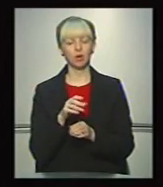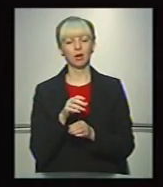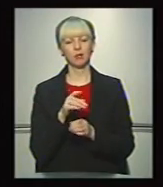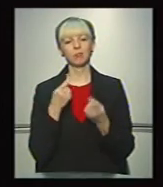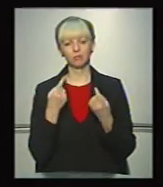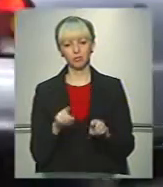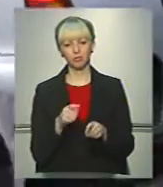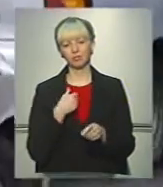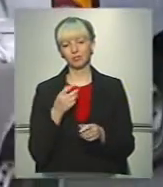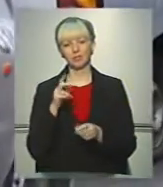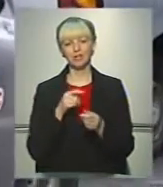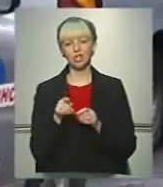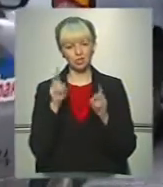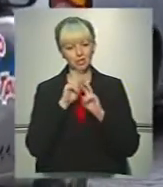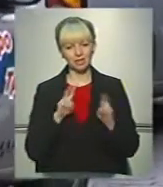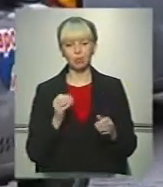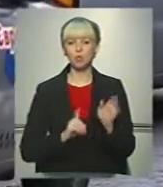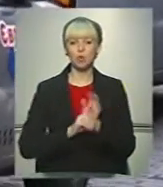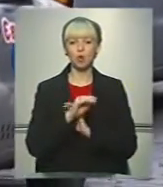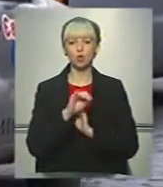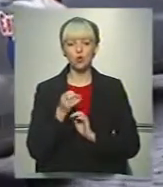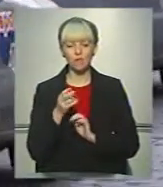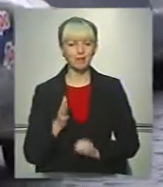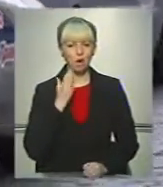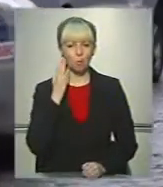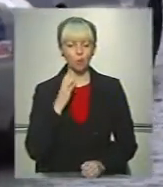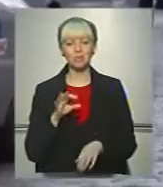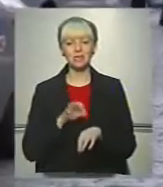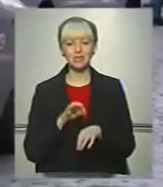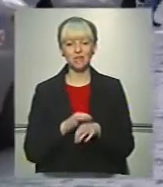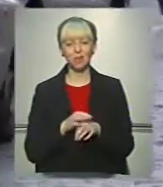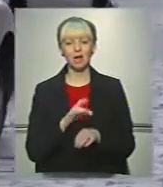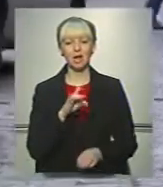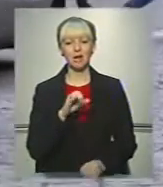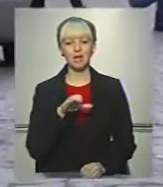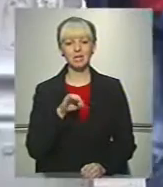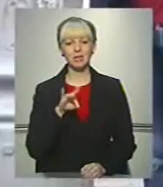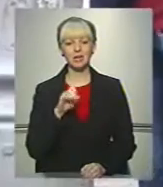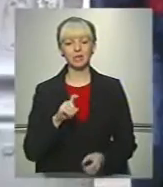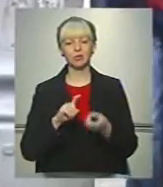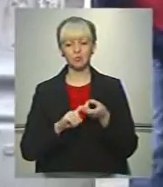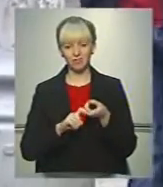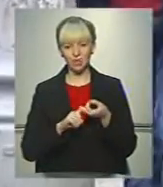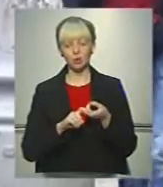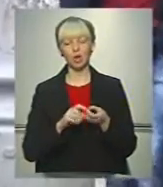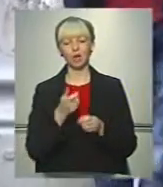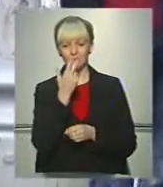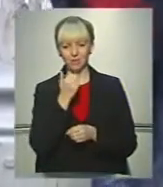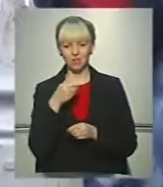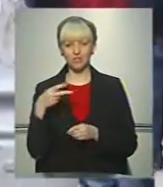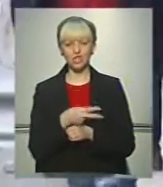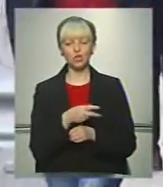а далі я не знаю. Уже з початку жовтня на Буковині захворіли на респіраторні вірусні недуги понад 2000